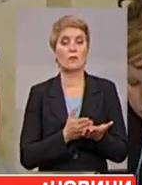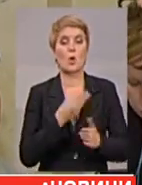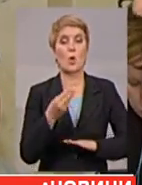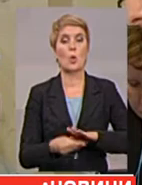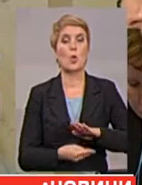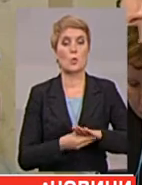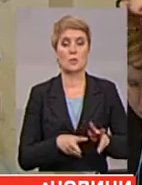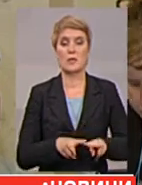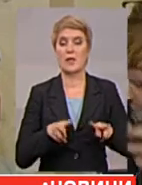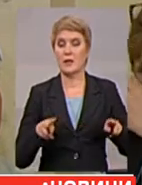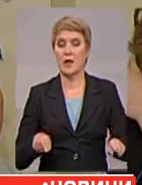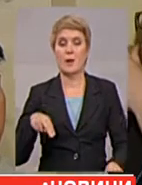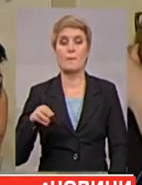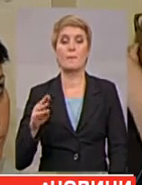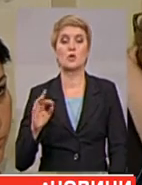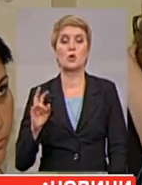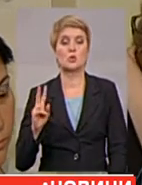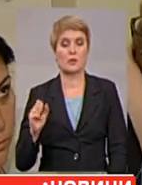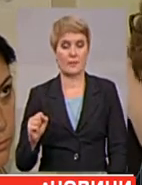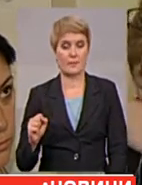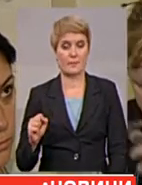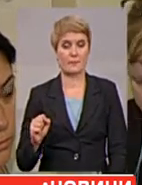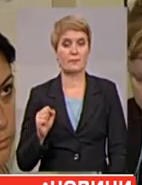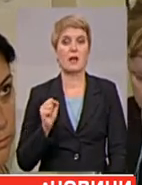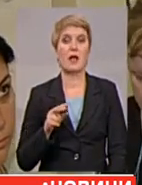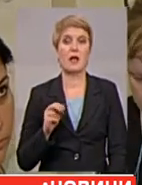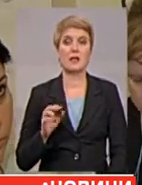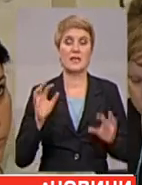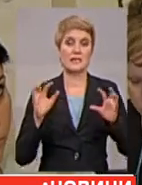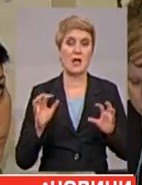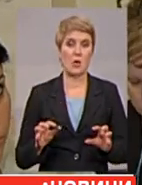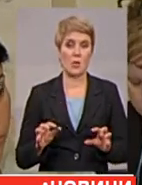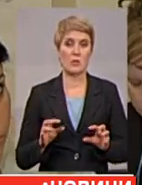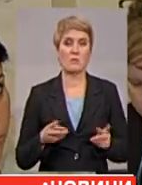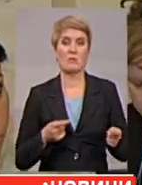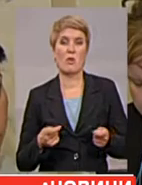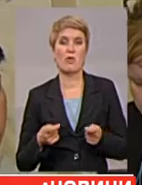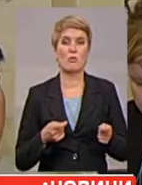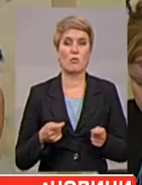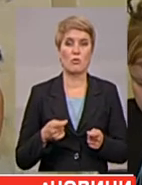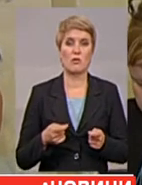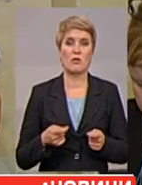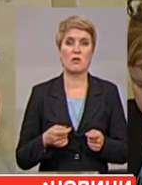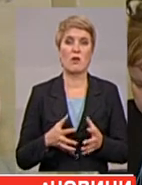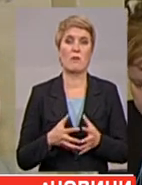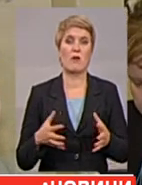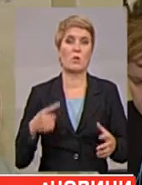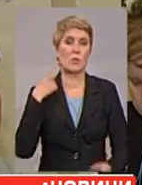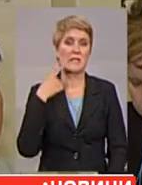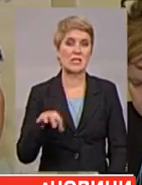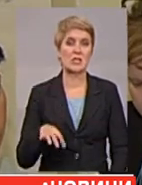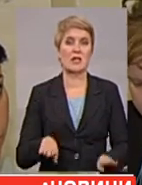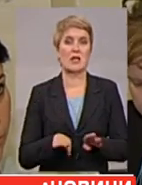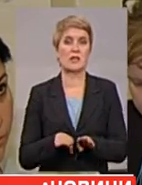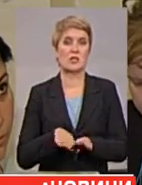корупції, як це робив Пшонка, але закон він попирає, маніпулює набагато цинічніше, ніж